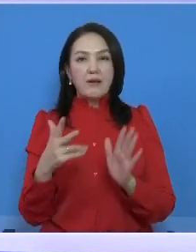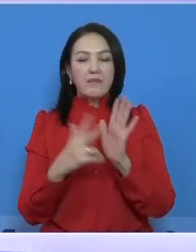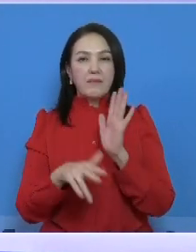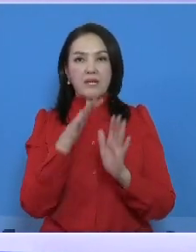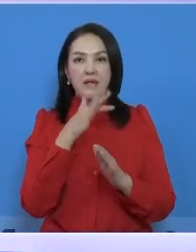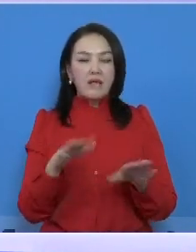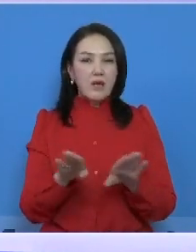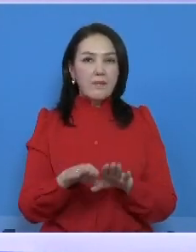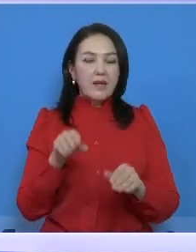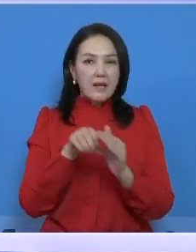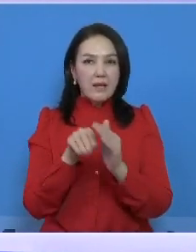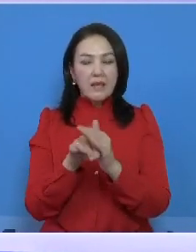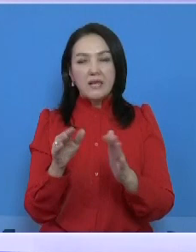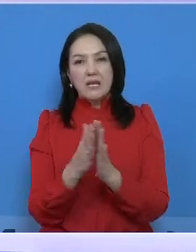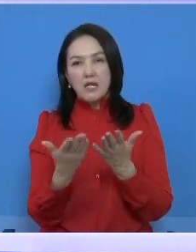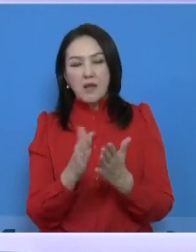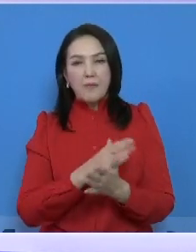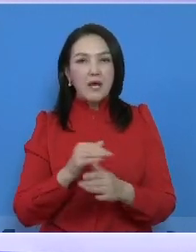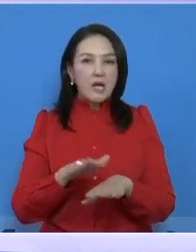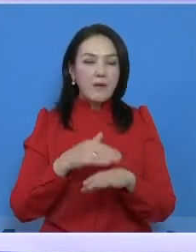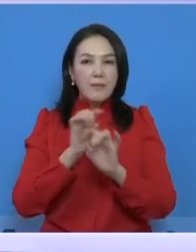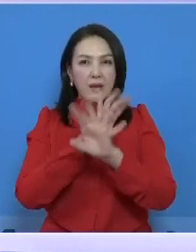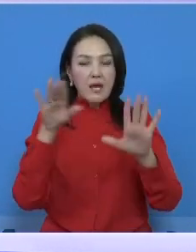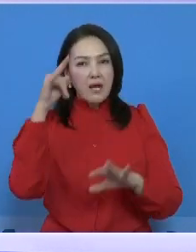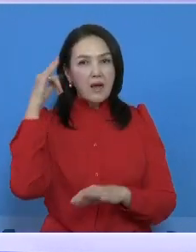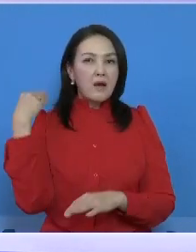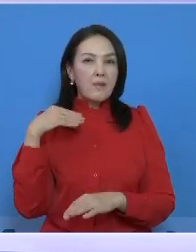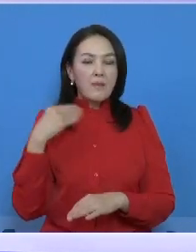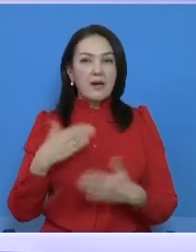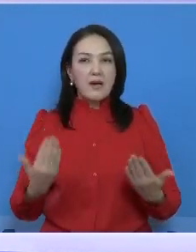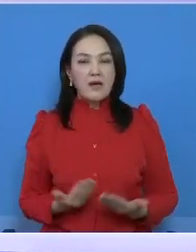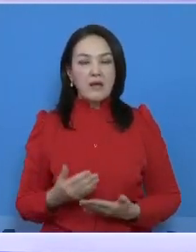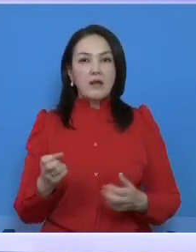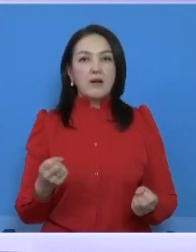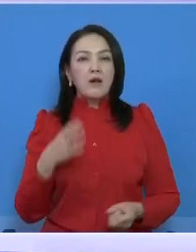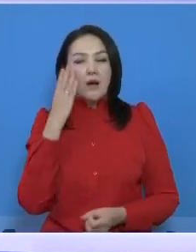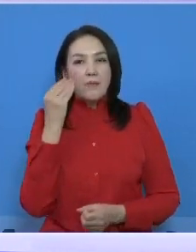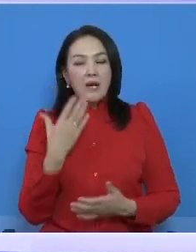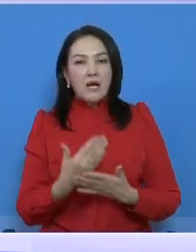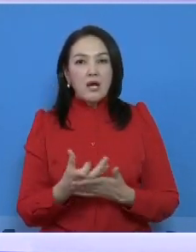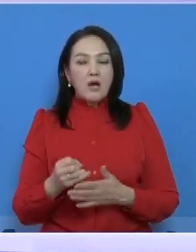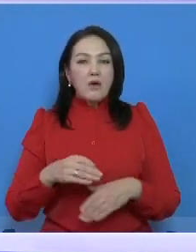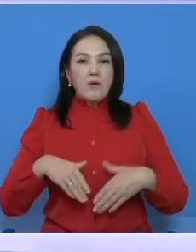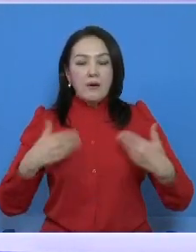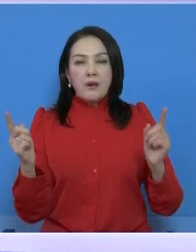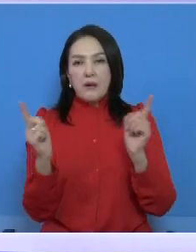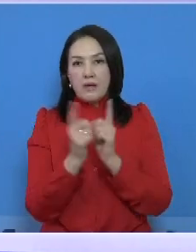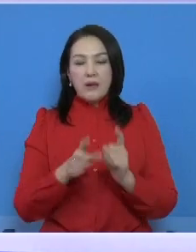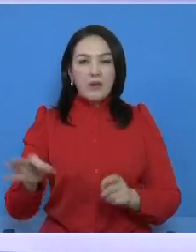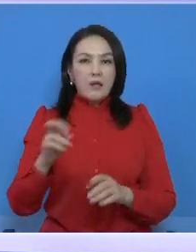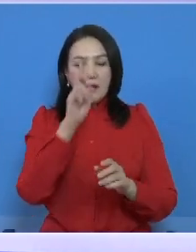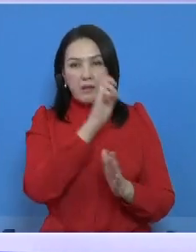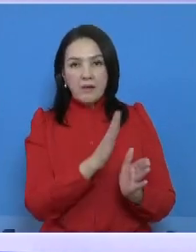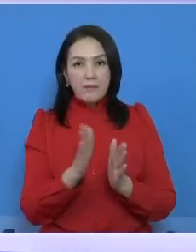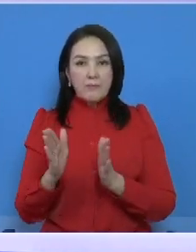80-летие вкладывали литературу и благотворительности известной актюбинке проживающий сейчас в южной столице посвятили торжественную встречу в областной